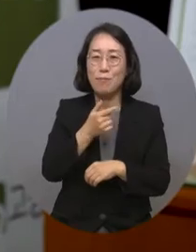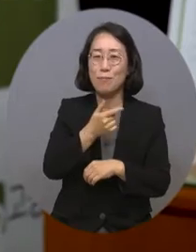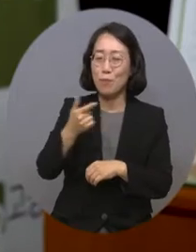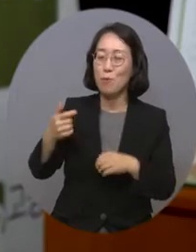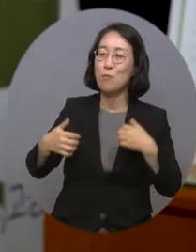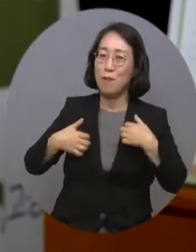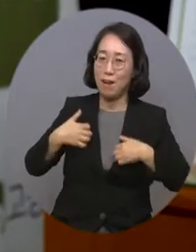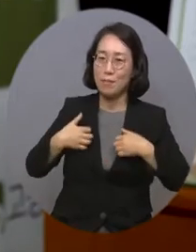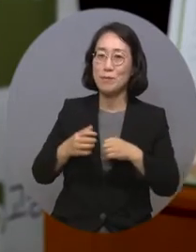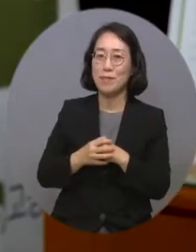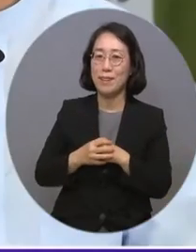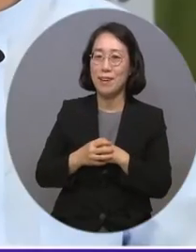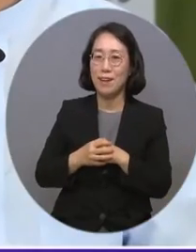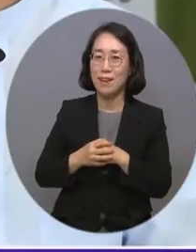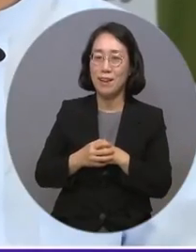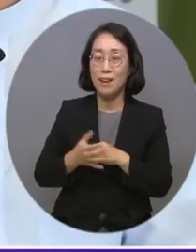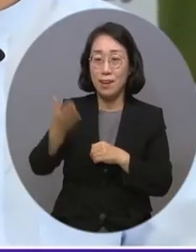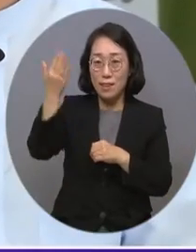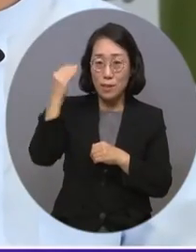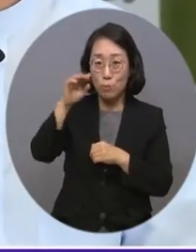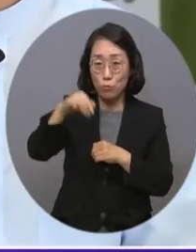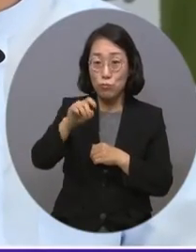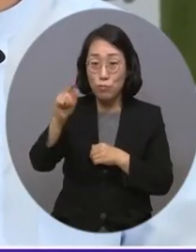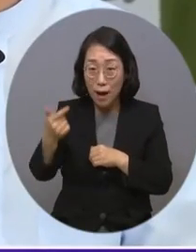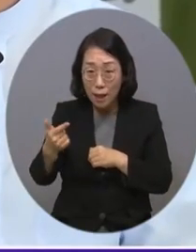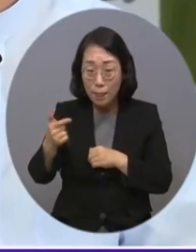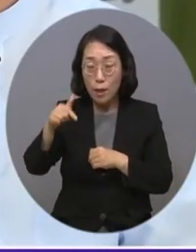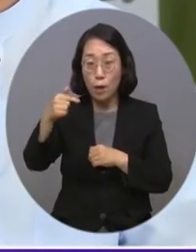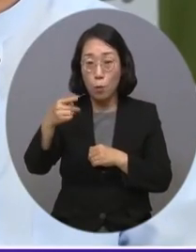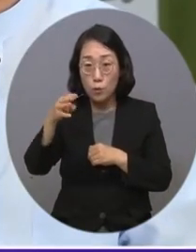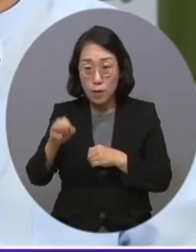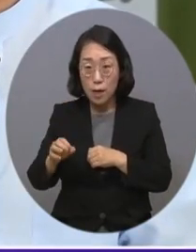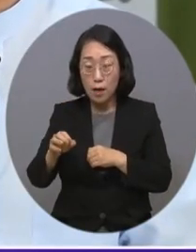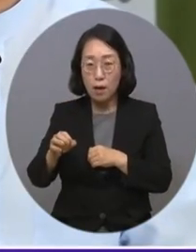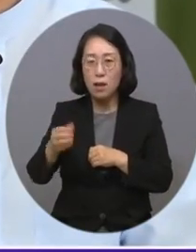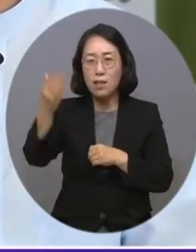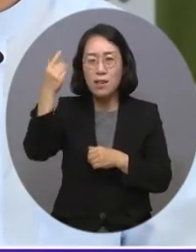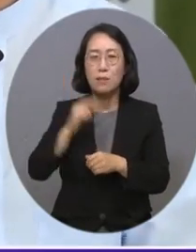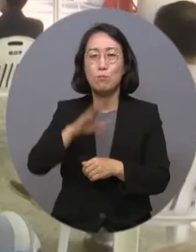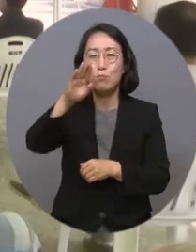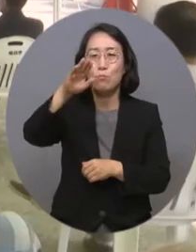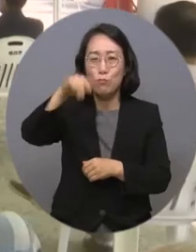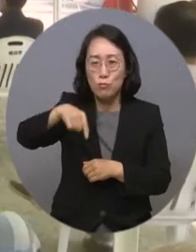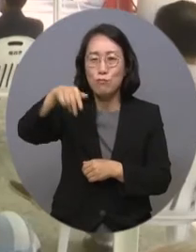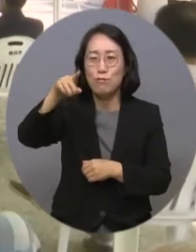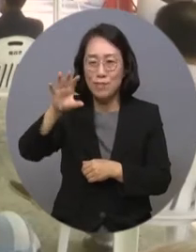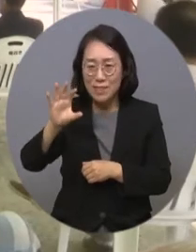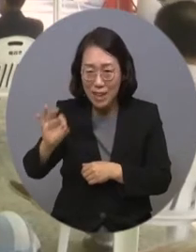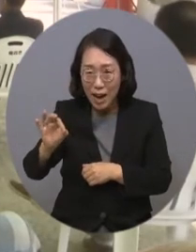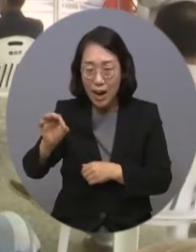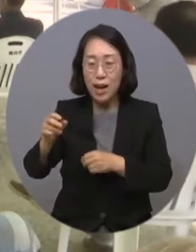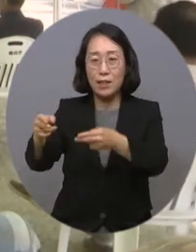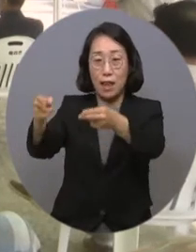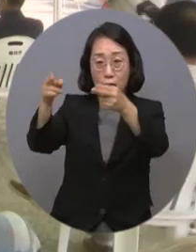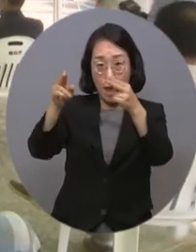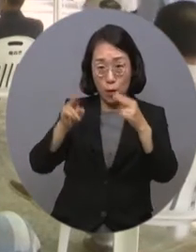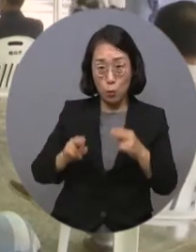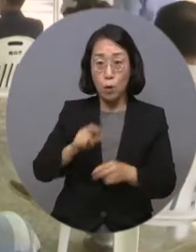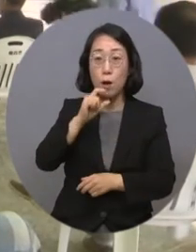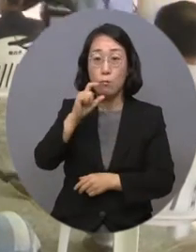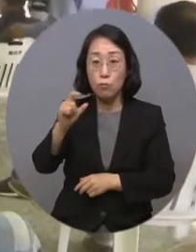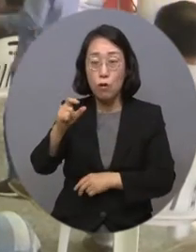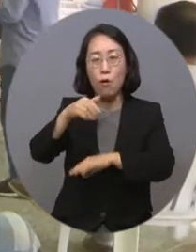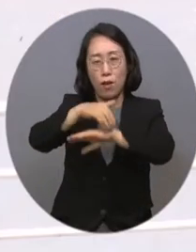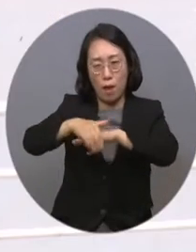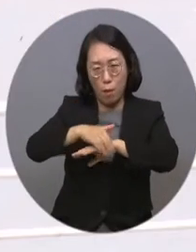네. 이전에 부안과 고창을 연결한다고 해서 부창대교라고 그랬죠. 네. 이것을 저희가 안민선 7기